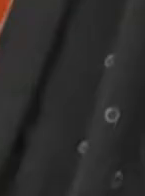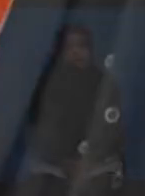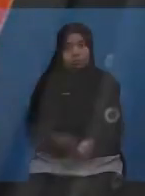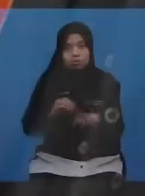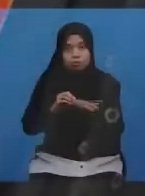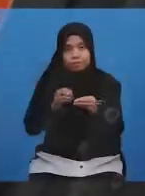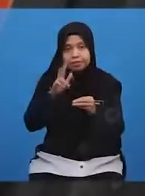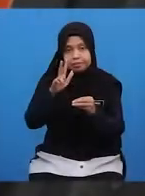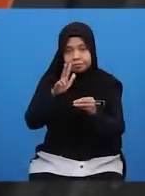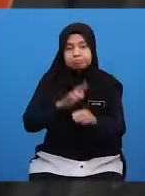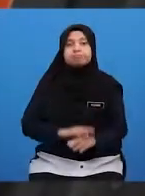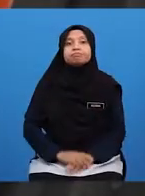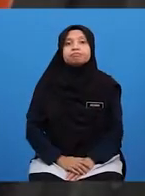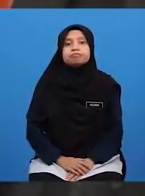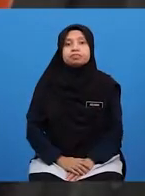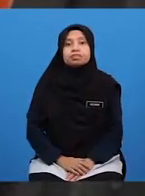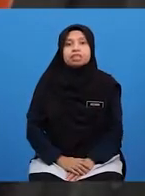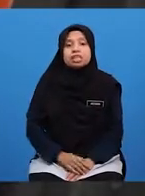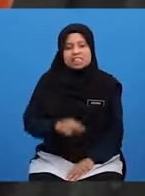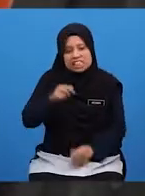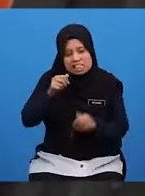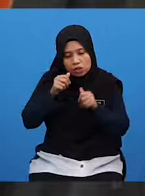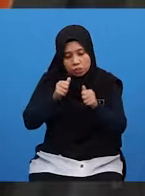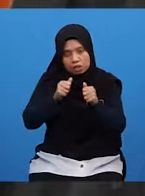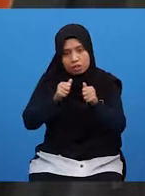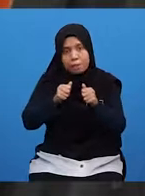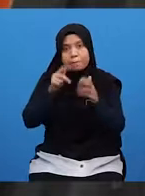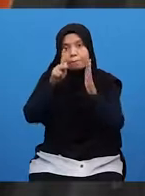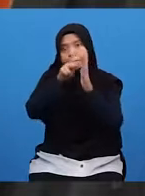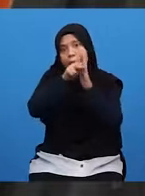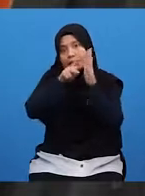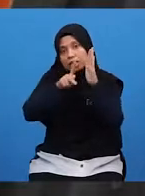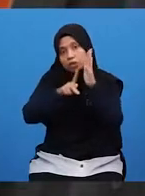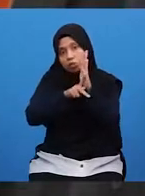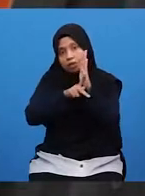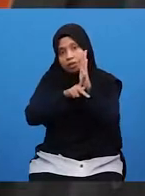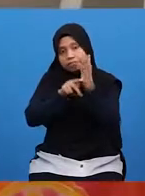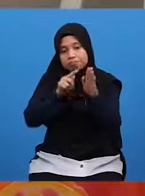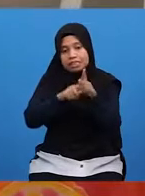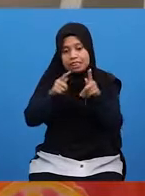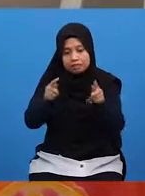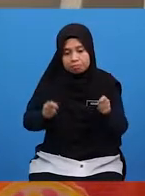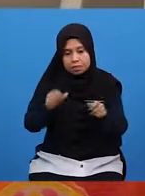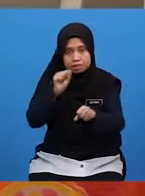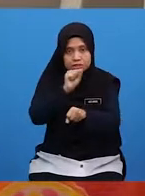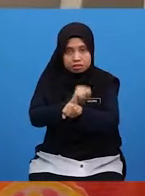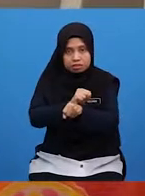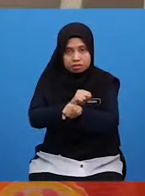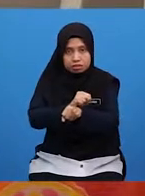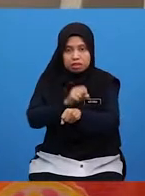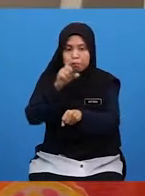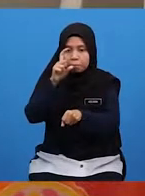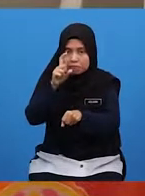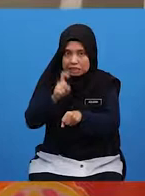Langkah ketiga, patuhi peraturan keselamatan di tempat kerja. Murid-murid